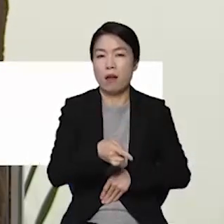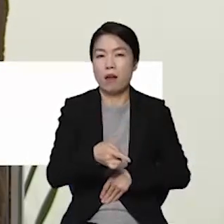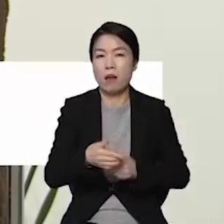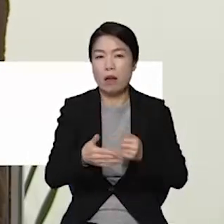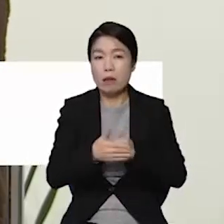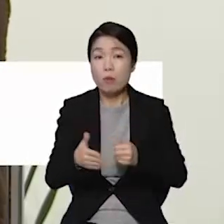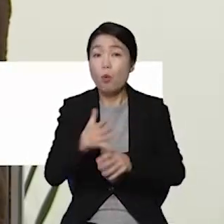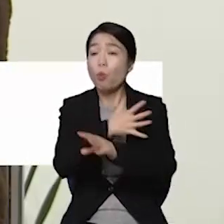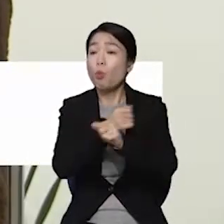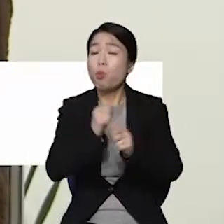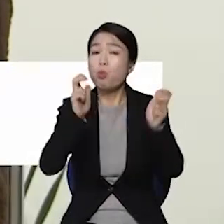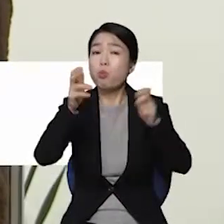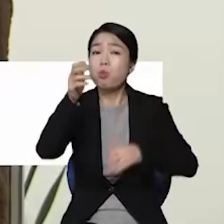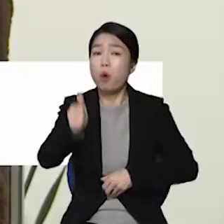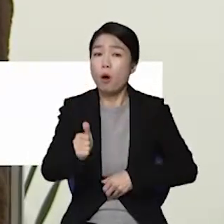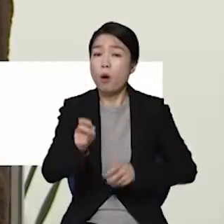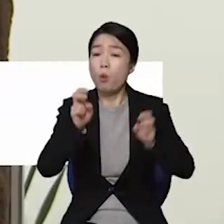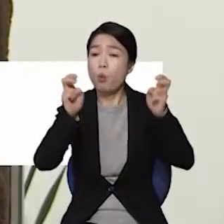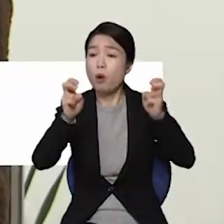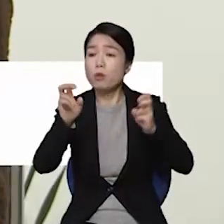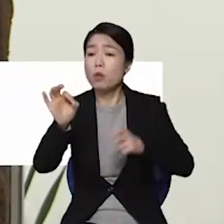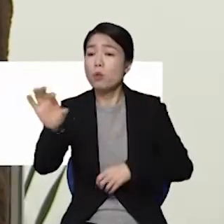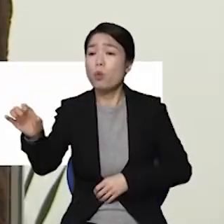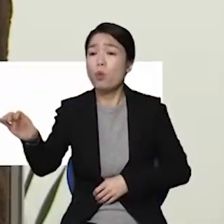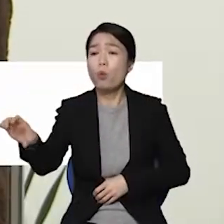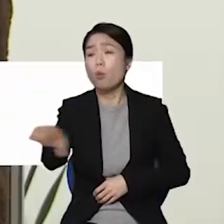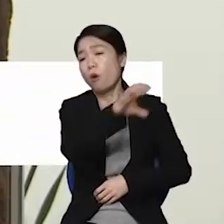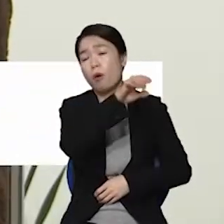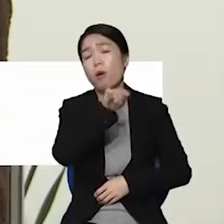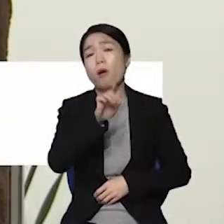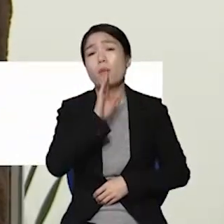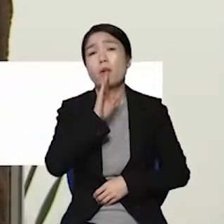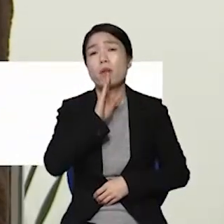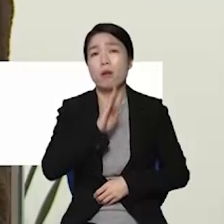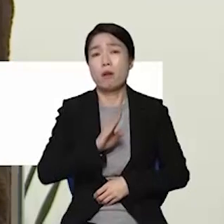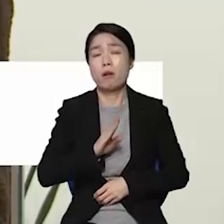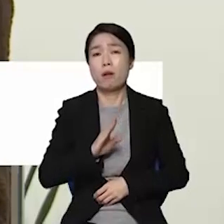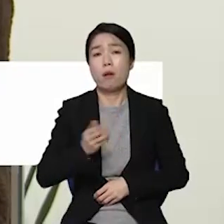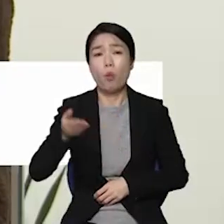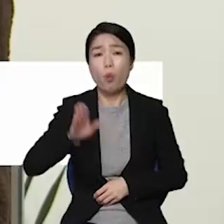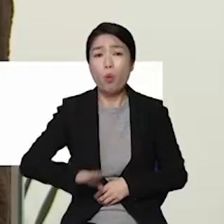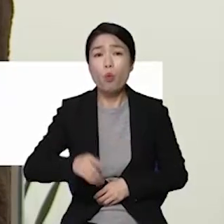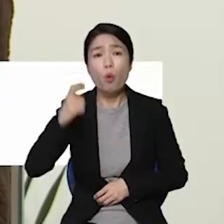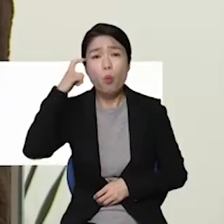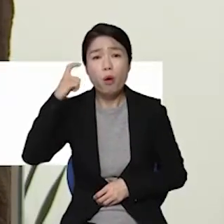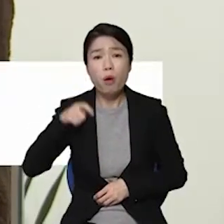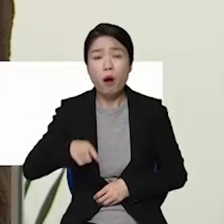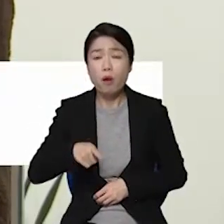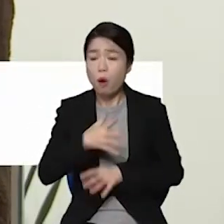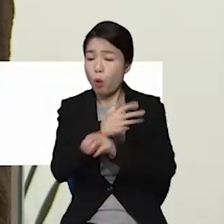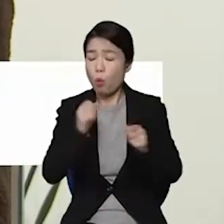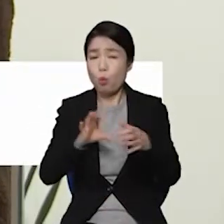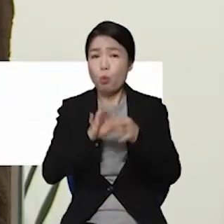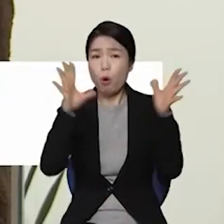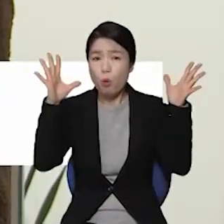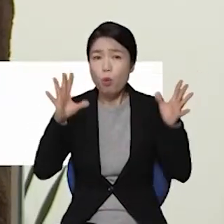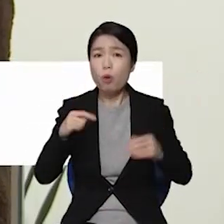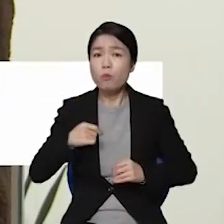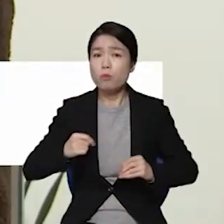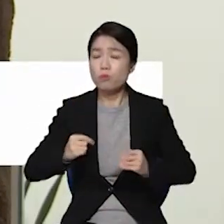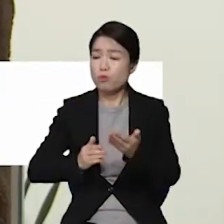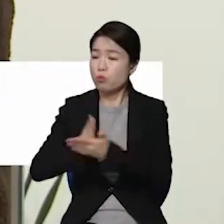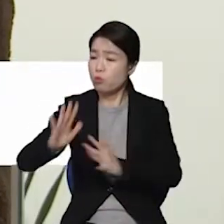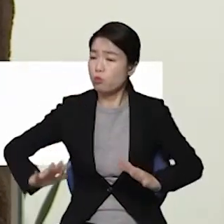하면서 계약돼 있는 사장한테 그 회사한테 그걸 받아야지. 왜 우리하고 어떤 계약관계가